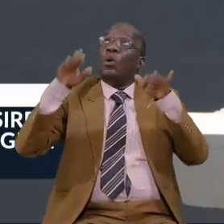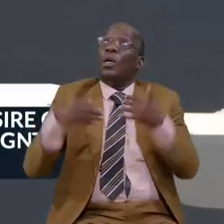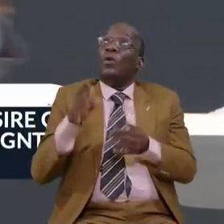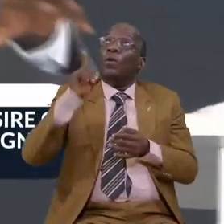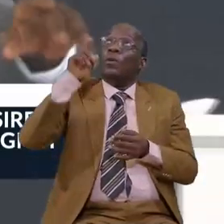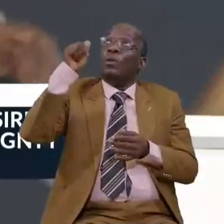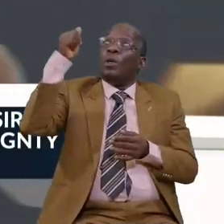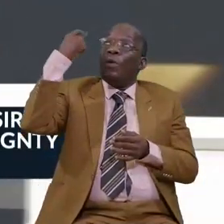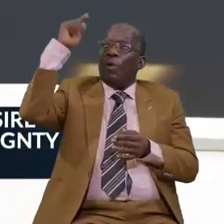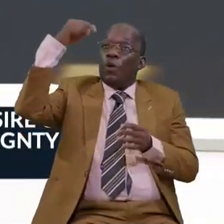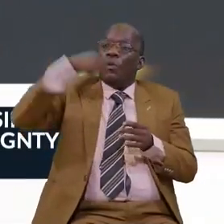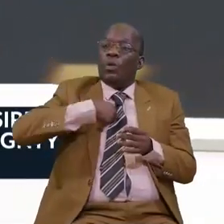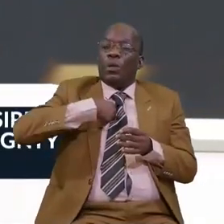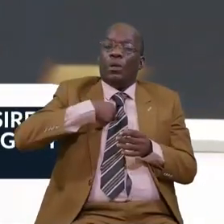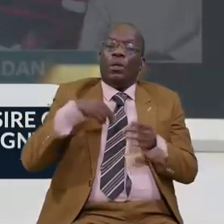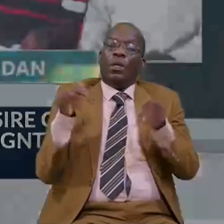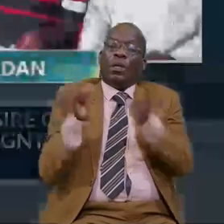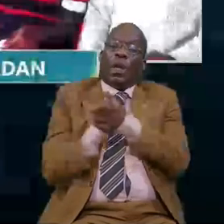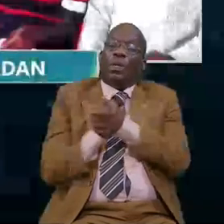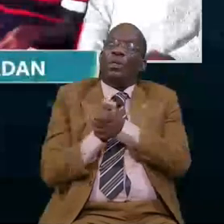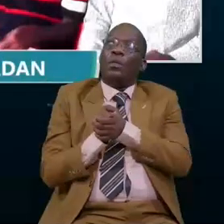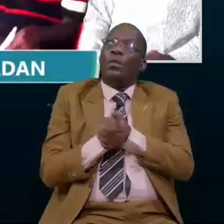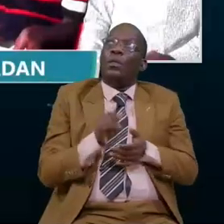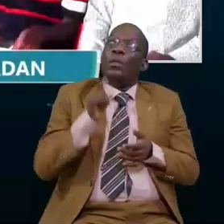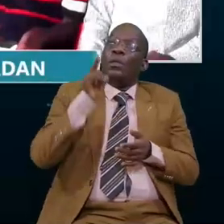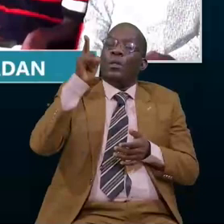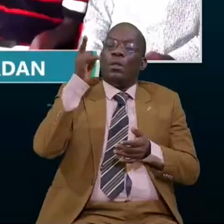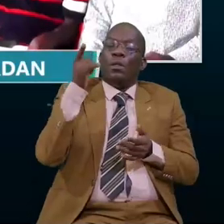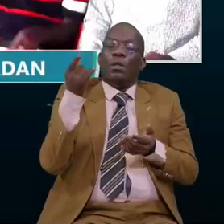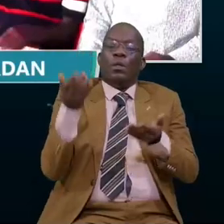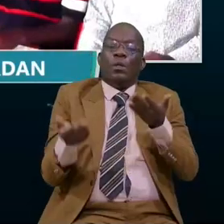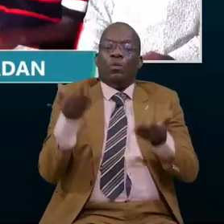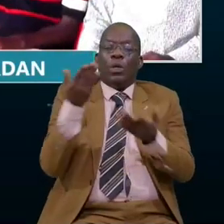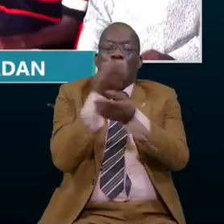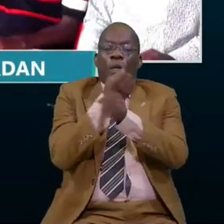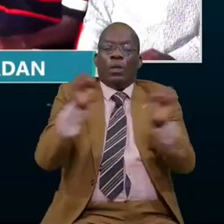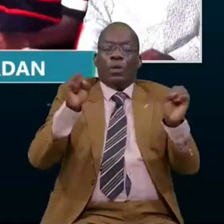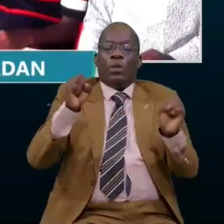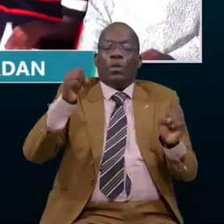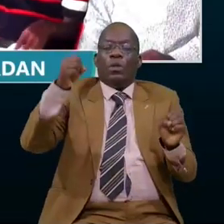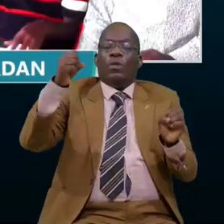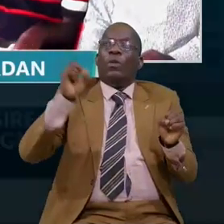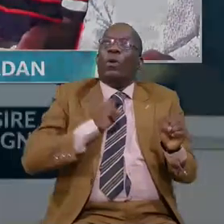tu personnalises les promesses et les provisions de Dieu. Qui s'est donné lui-même pour moi,